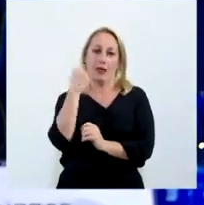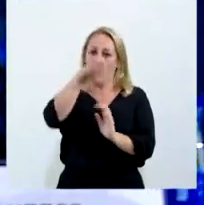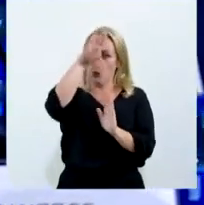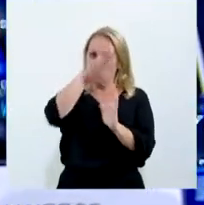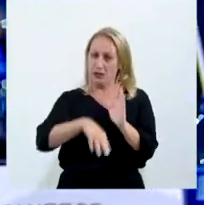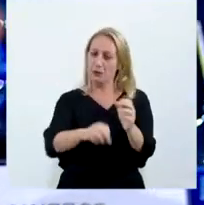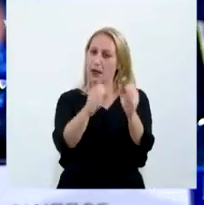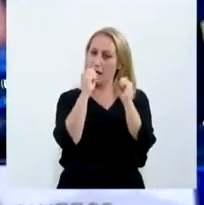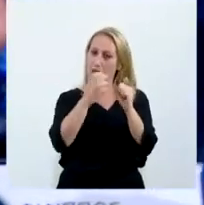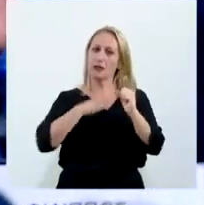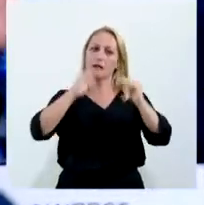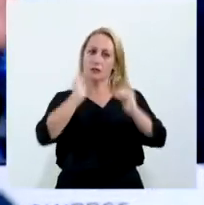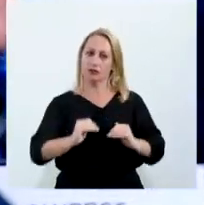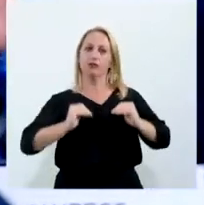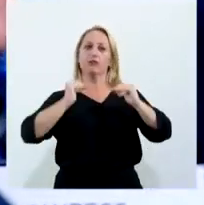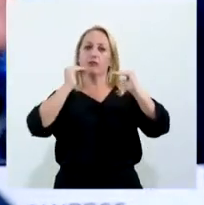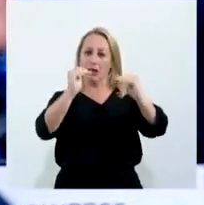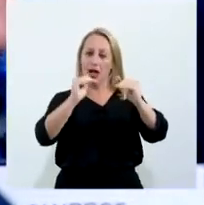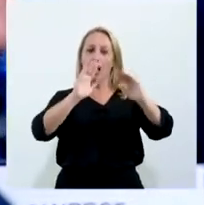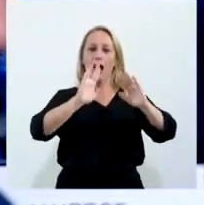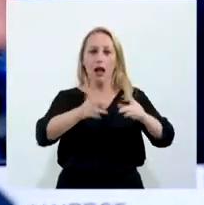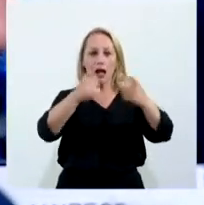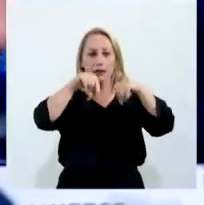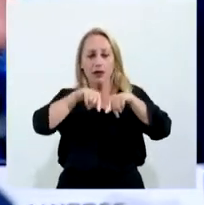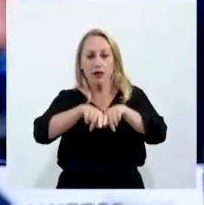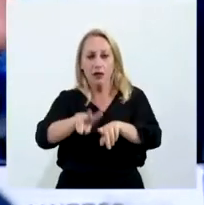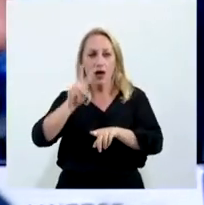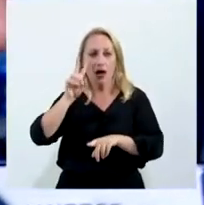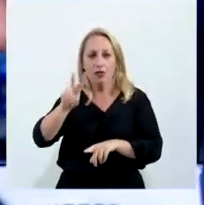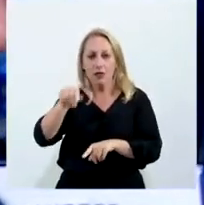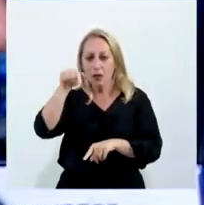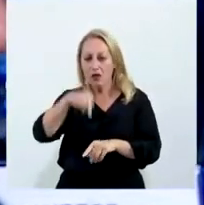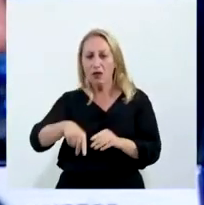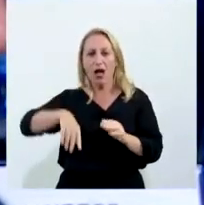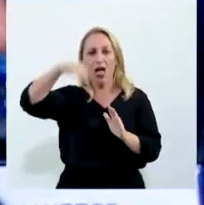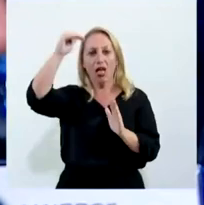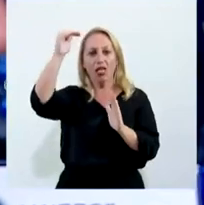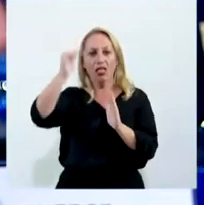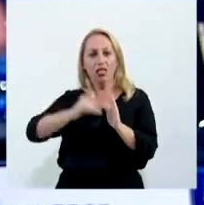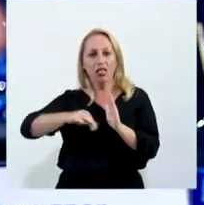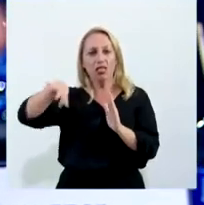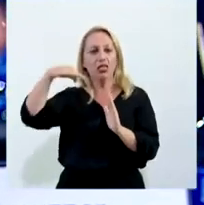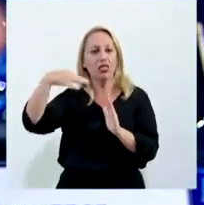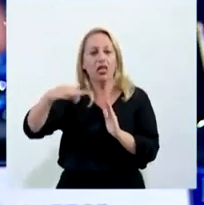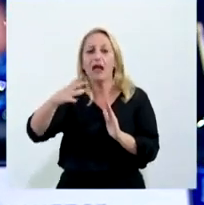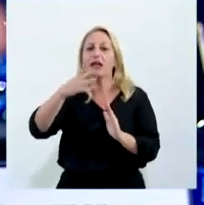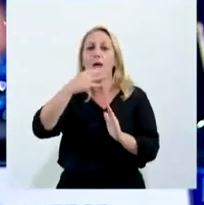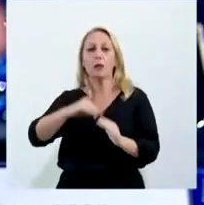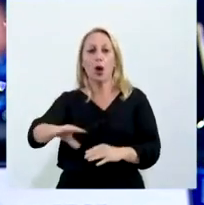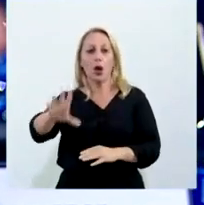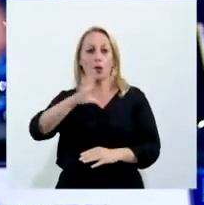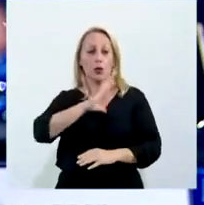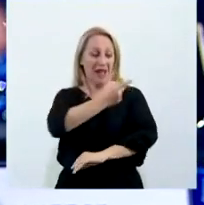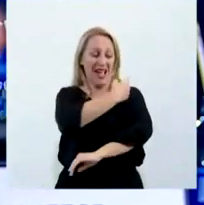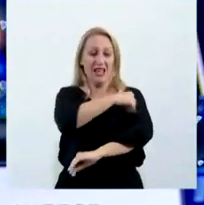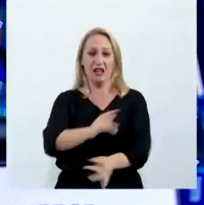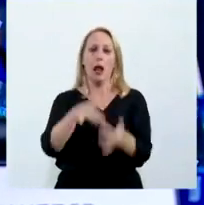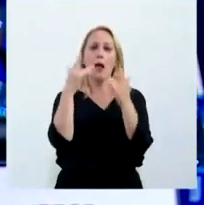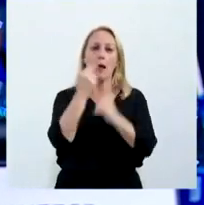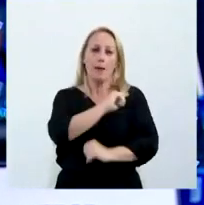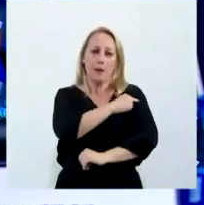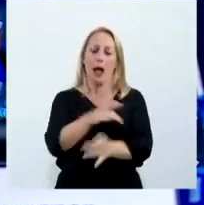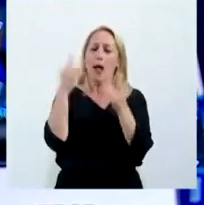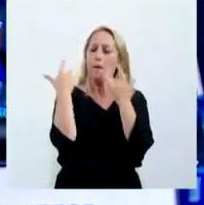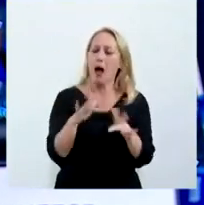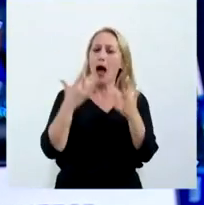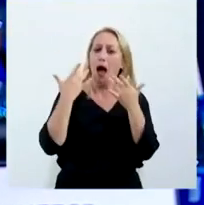ώρα παρατηρείτε αποδυνάμωση του Εθνικού Συστήματος Υγείας λόγω αθρώων παραιτήσεων του ιατρικού προσωπικού.